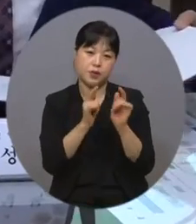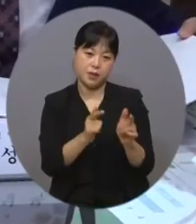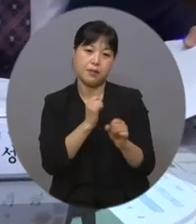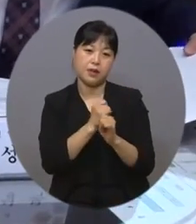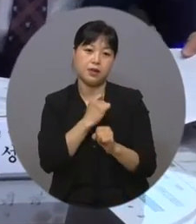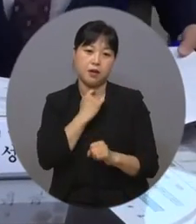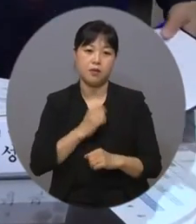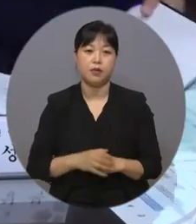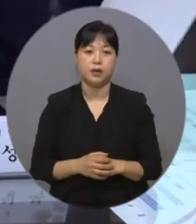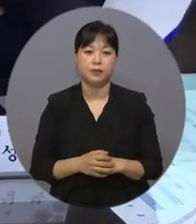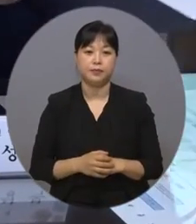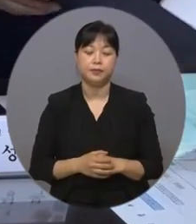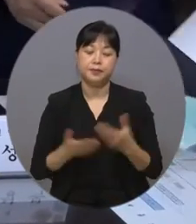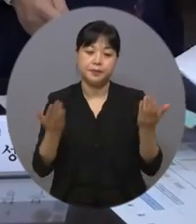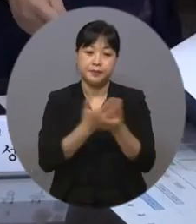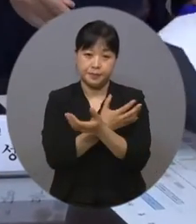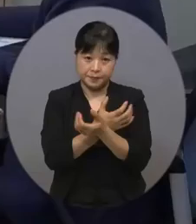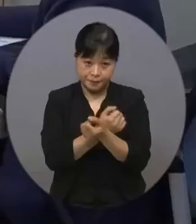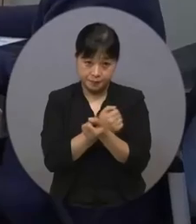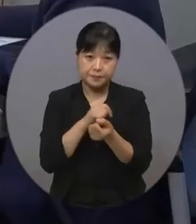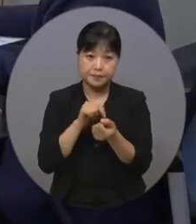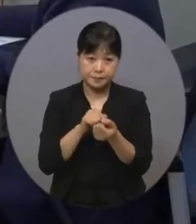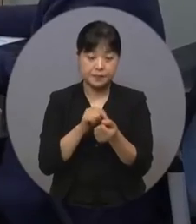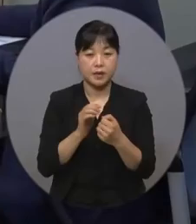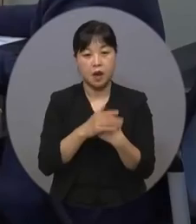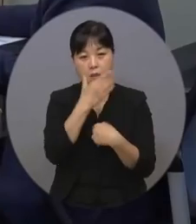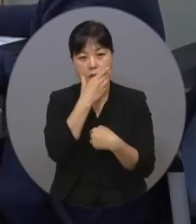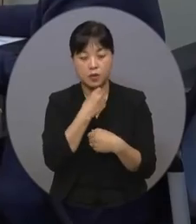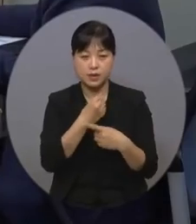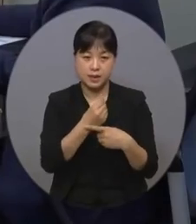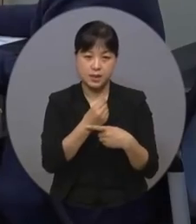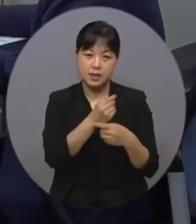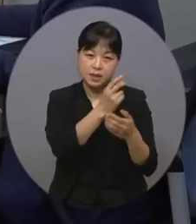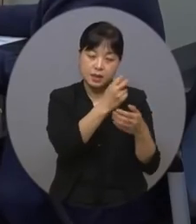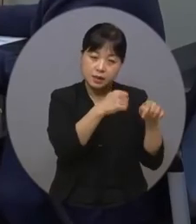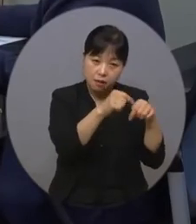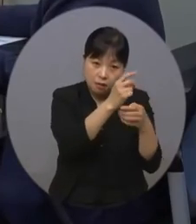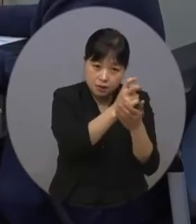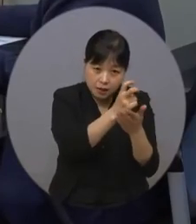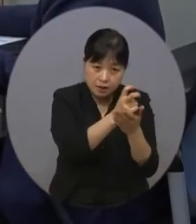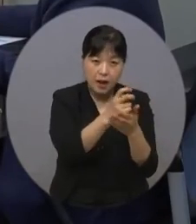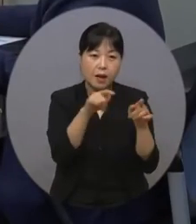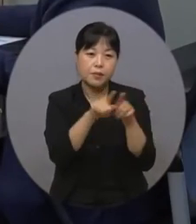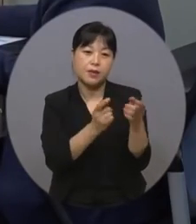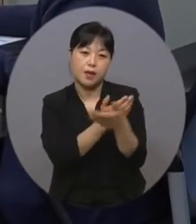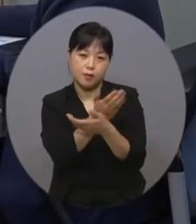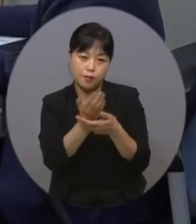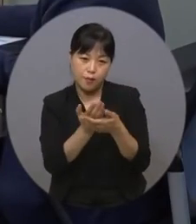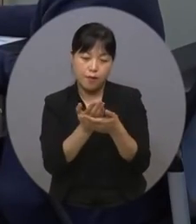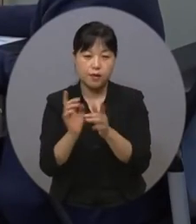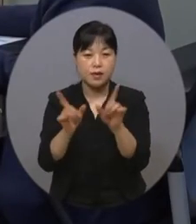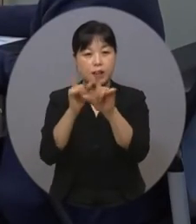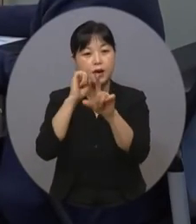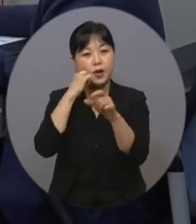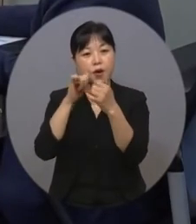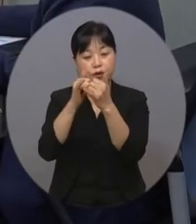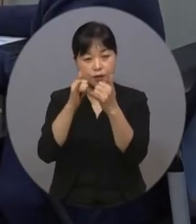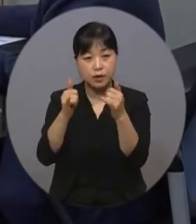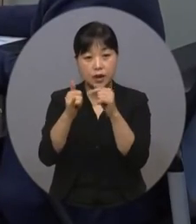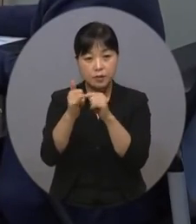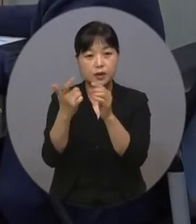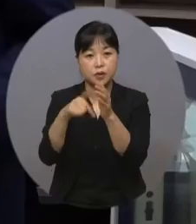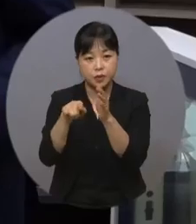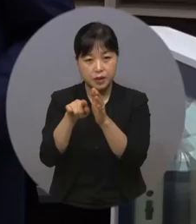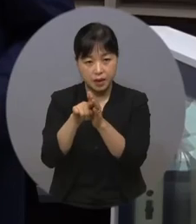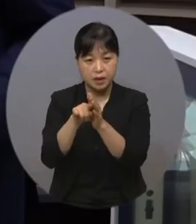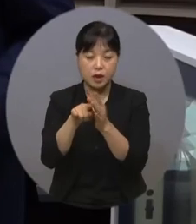네트워크의 출발인 업무 협약을 통해 복지 시책을 공유하며 취약, 소외계층을 향한 두 기관의 상호 협력의